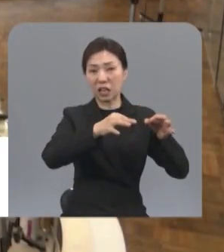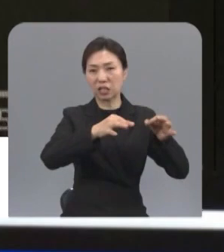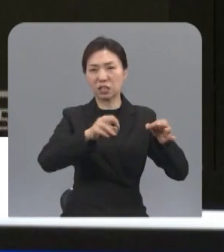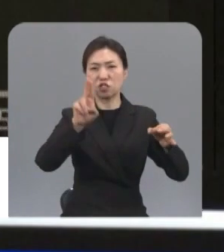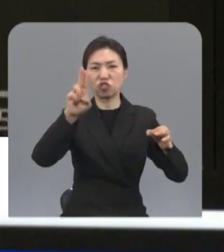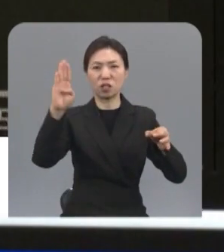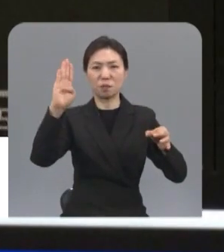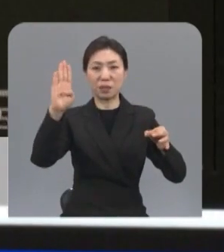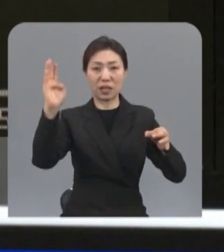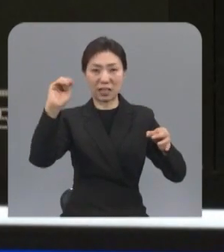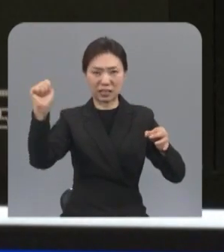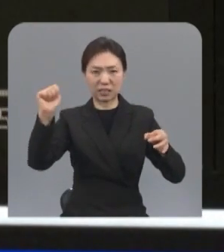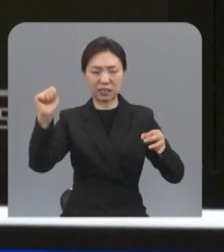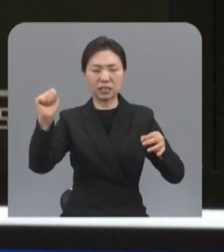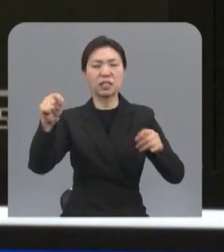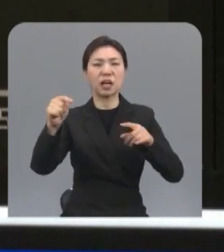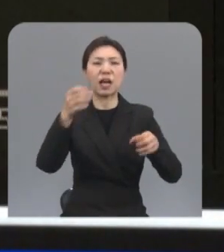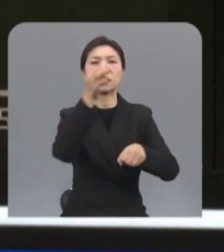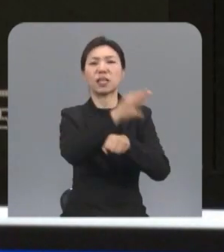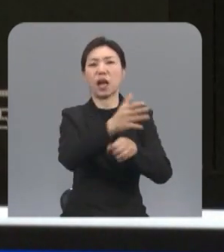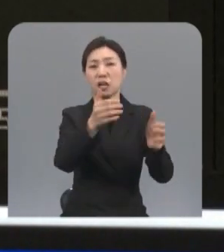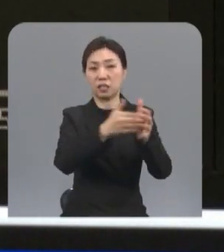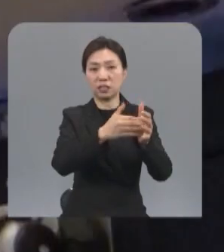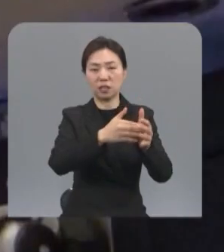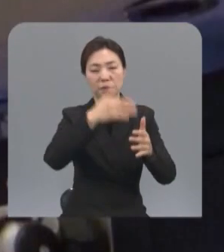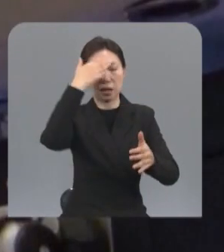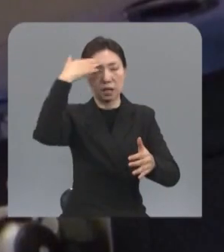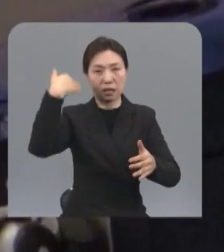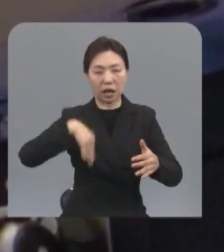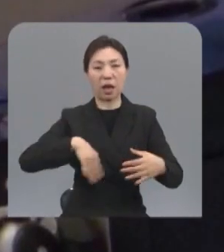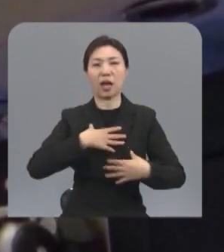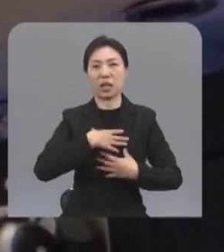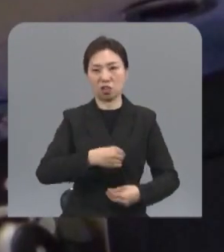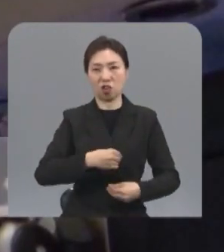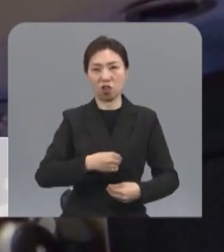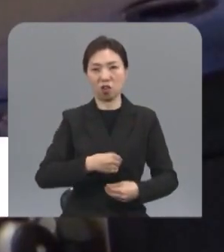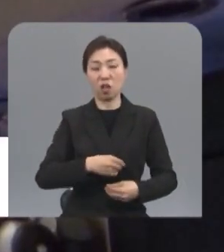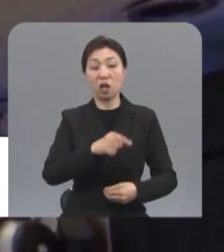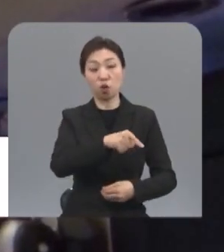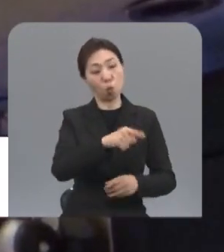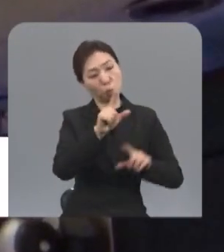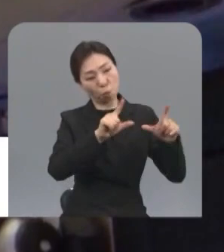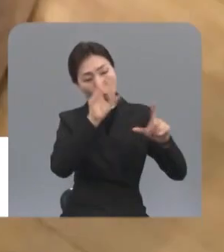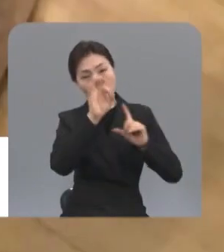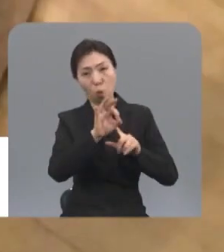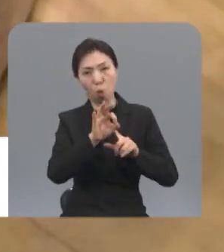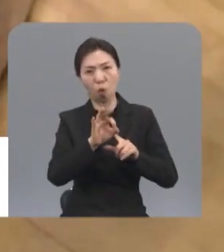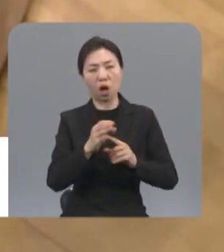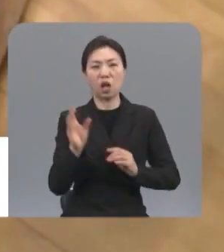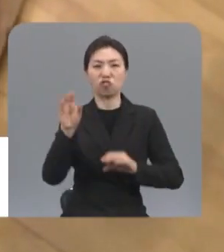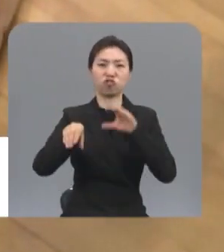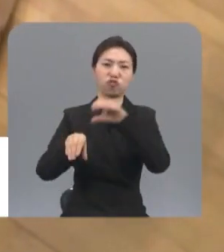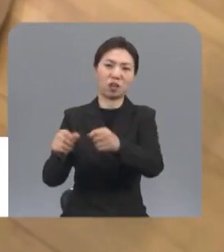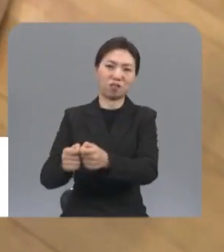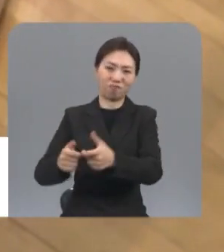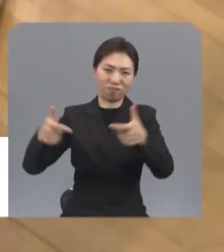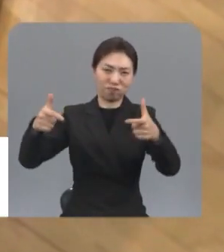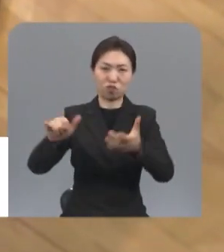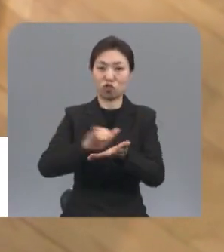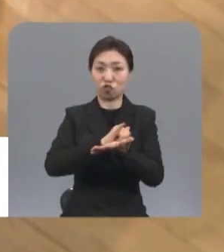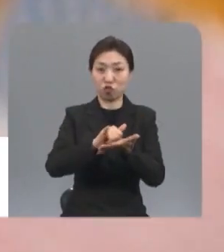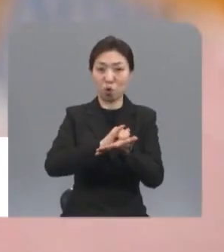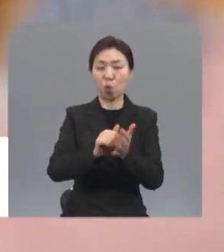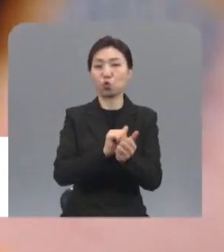증시는 일제히 상승 마감했습니다. 유럽발 호재의 투자 심리가 개선된 뉴욕 증시도 주요지수 모두 오름세로 장을